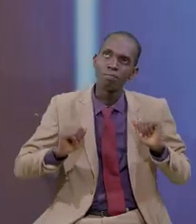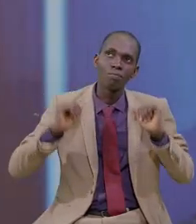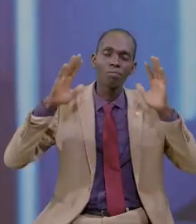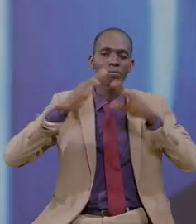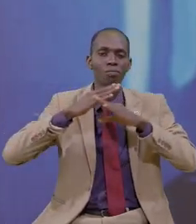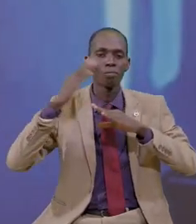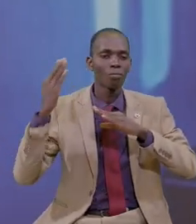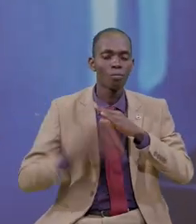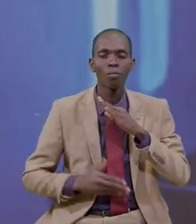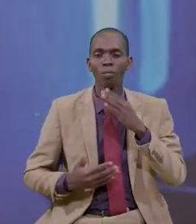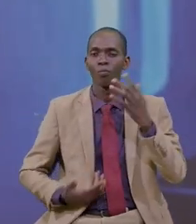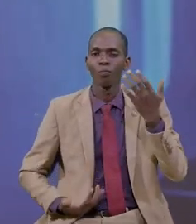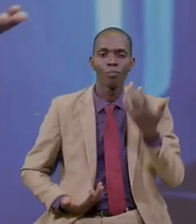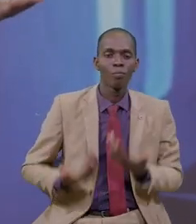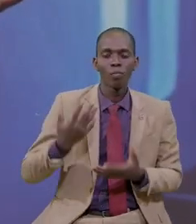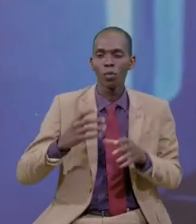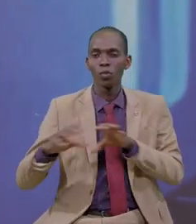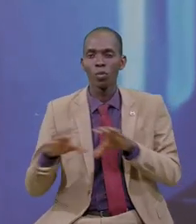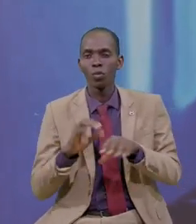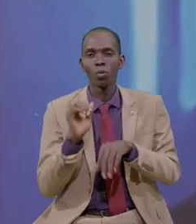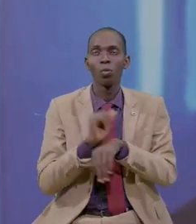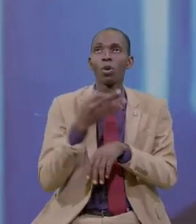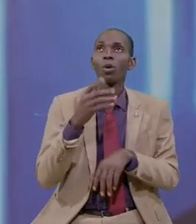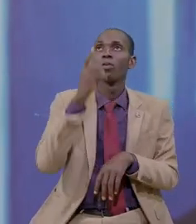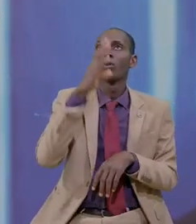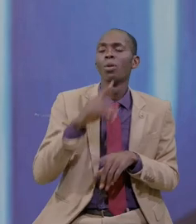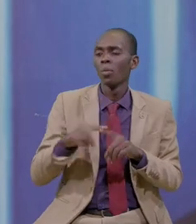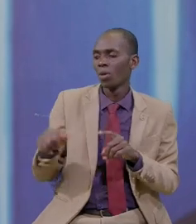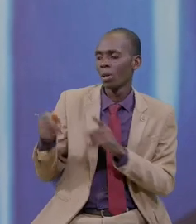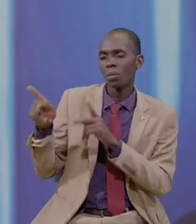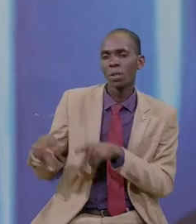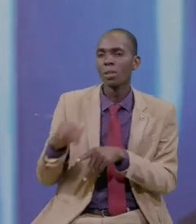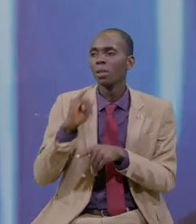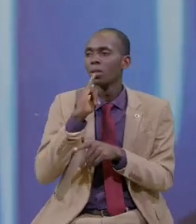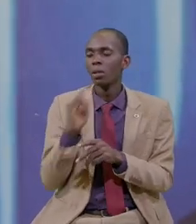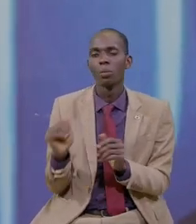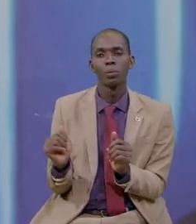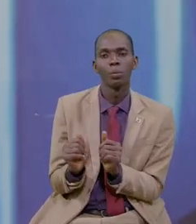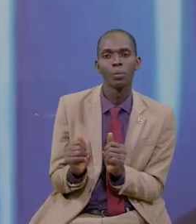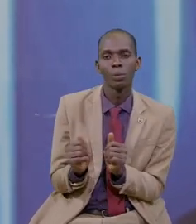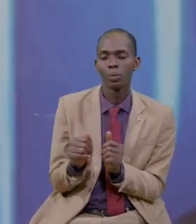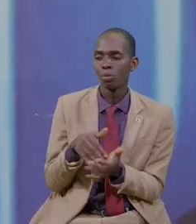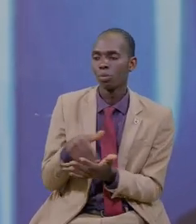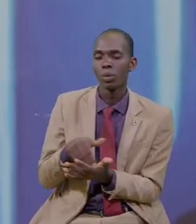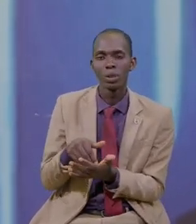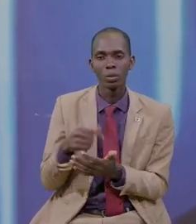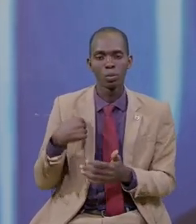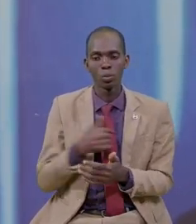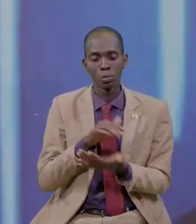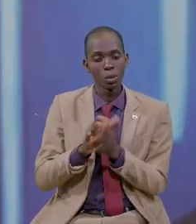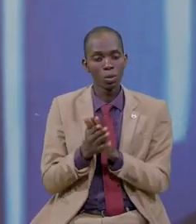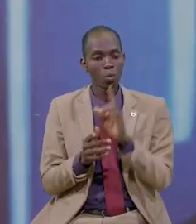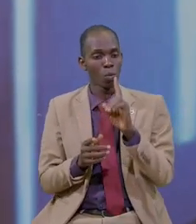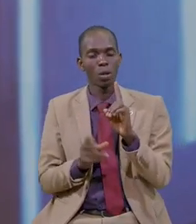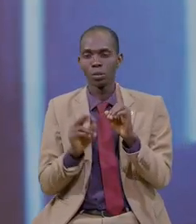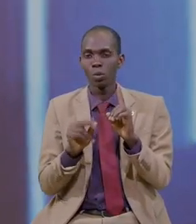Dieu, enflammé pour le Seigneur. Et l'autre est dans la chambre froide. Et nous sommes un. Mais nous sortons celui qui est